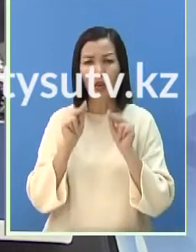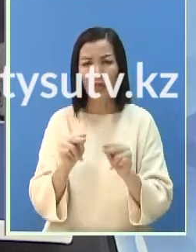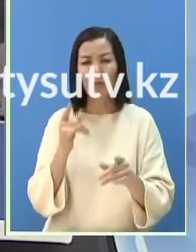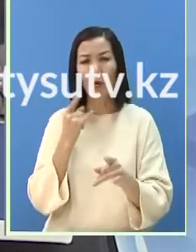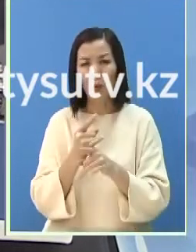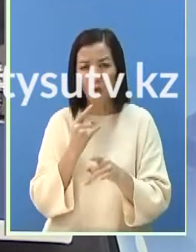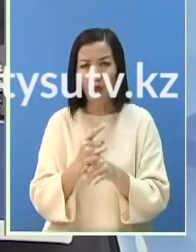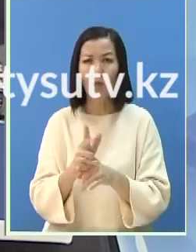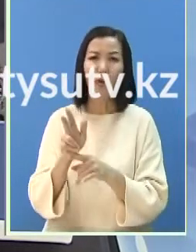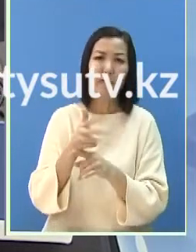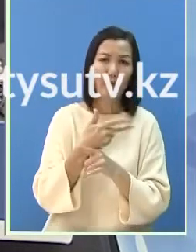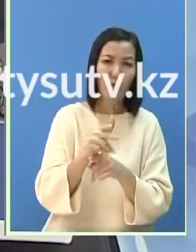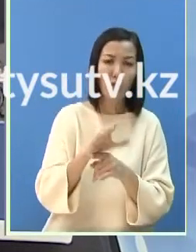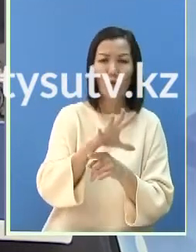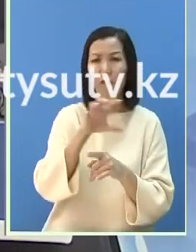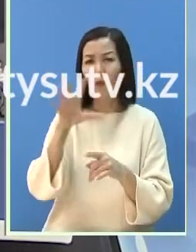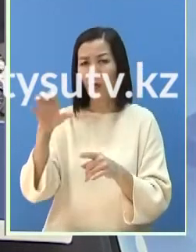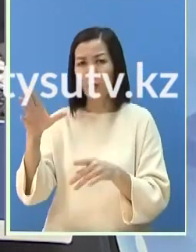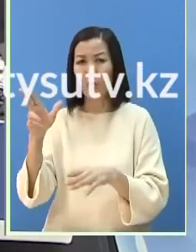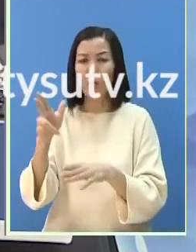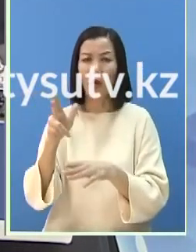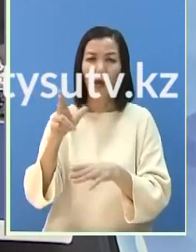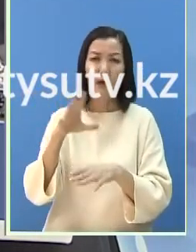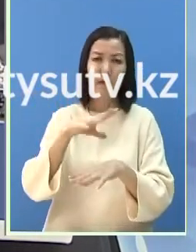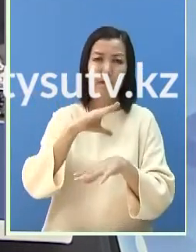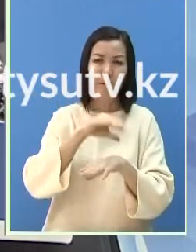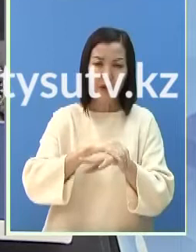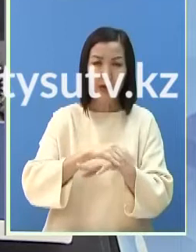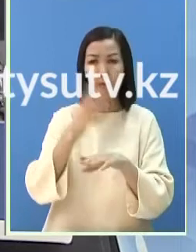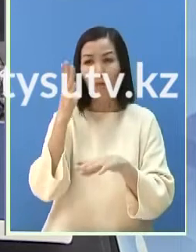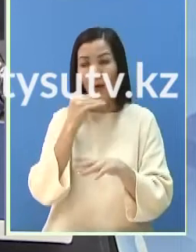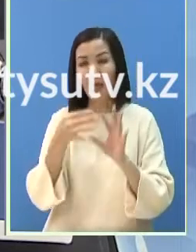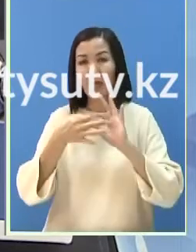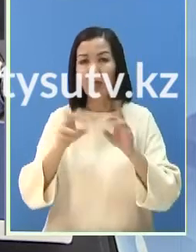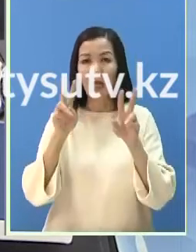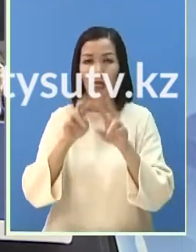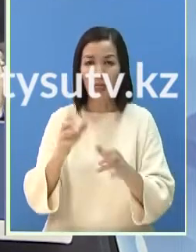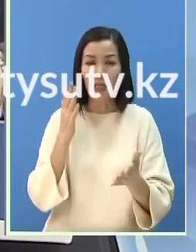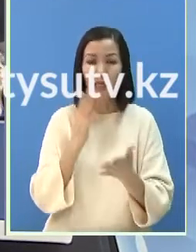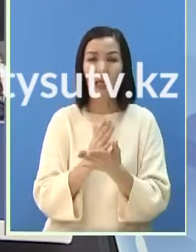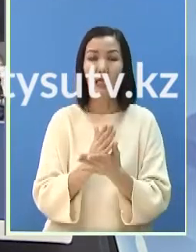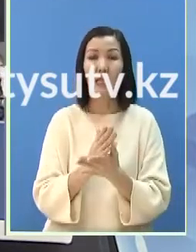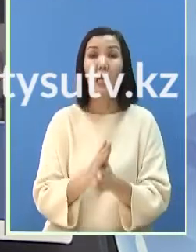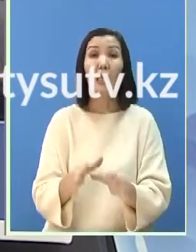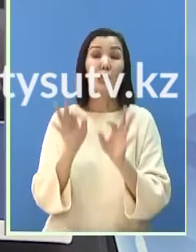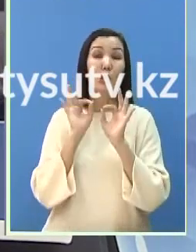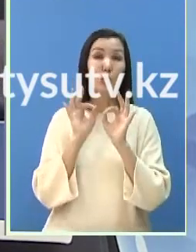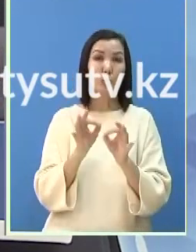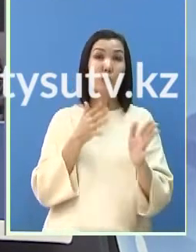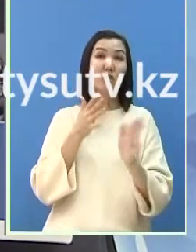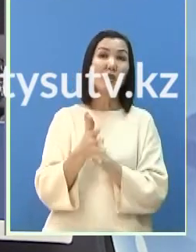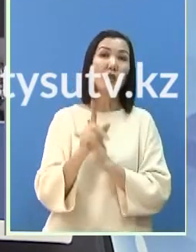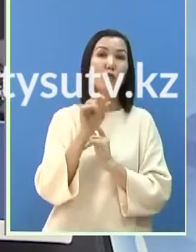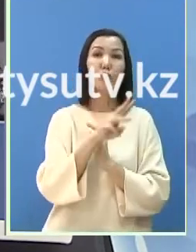көрсетілген бе, олар шешім шығарады да, шешім шығарғаннан кейін жаңағы кәсіпкерге айтады. Мысалға кәсіпкердің шығыны 100 миллион